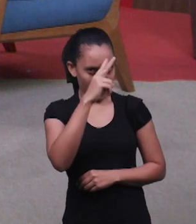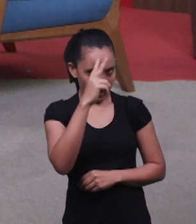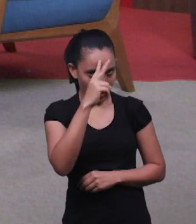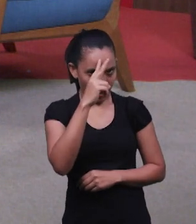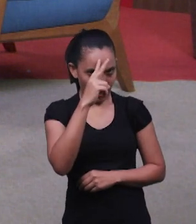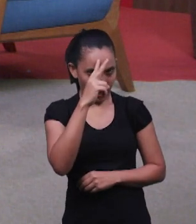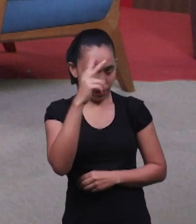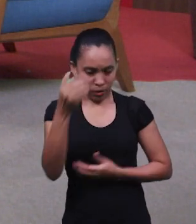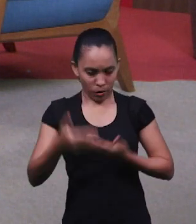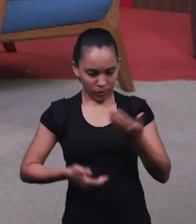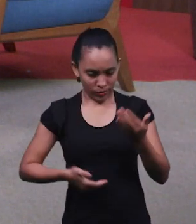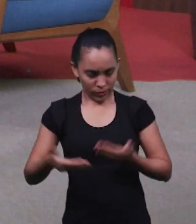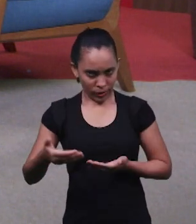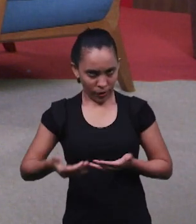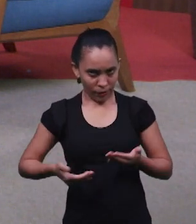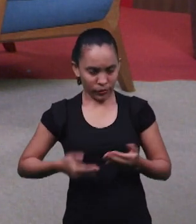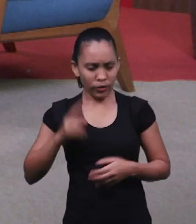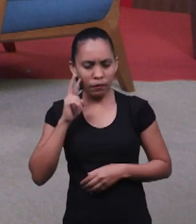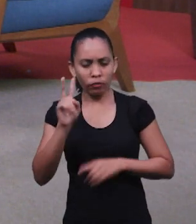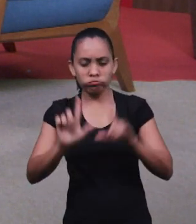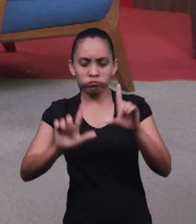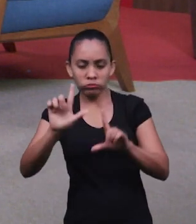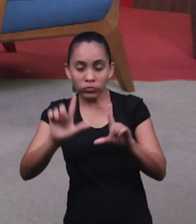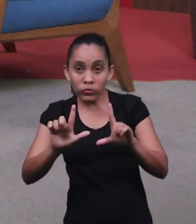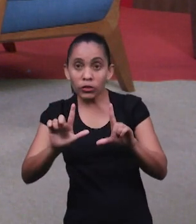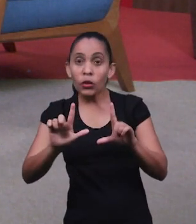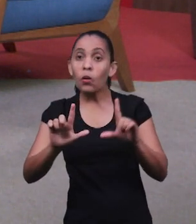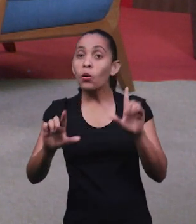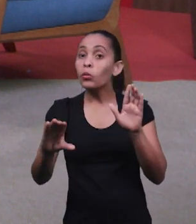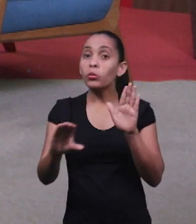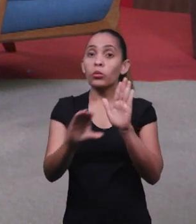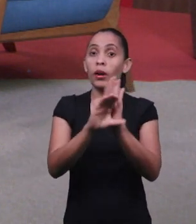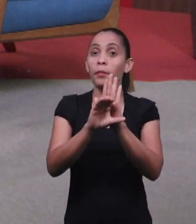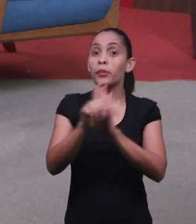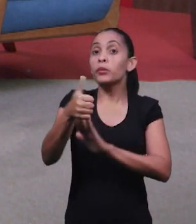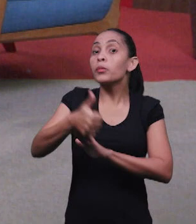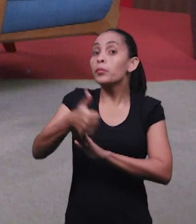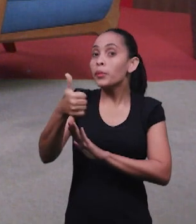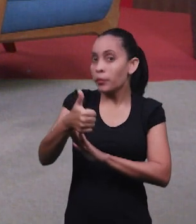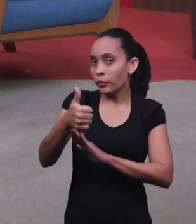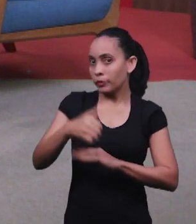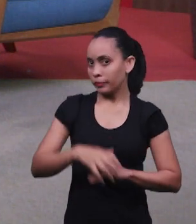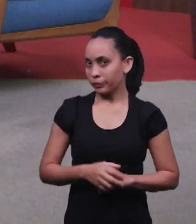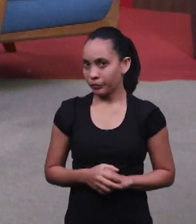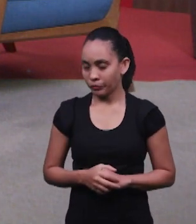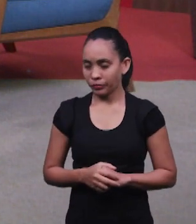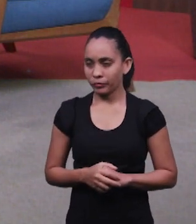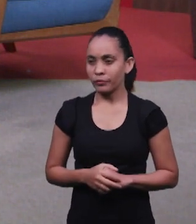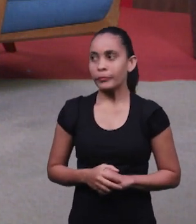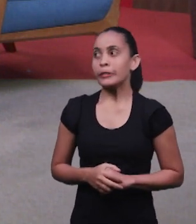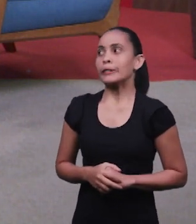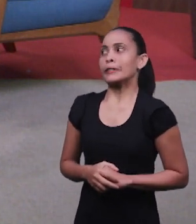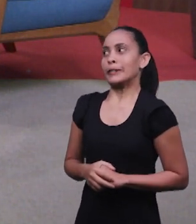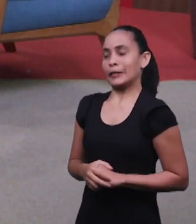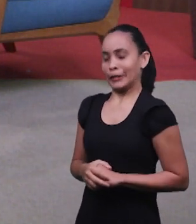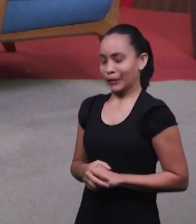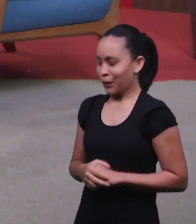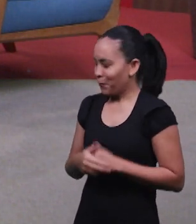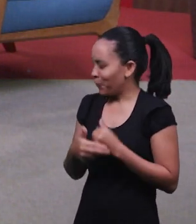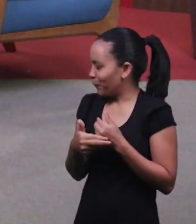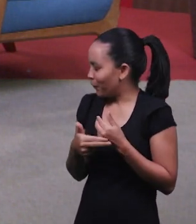frères qui nous accompagnent euh, de quoi traite le premier chapitre du livre de Cantique. C'est beaucoup de